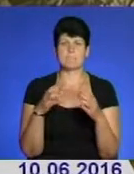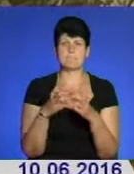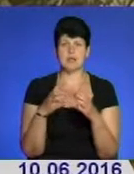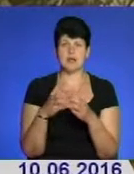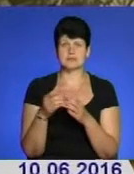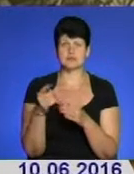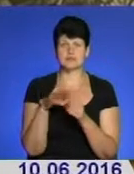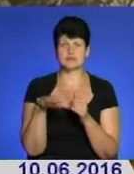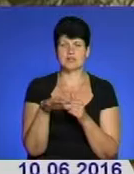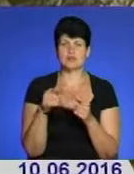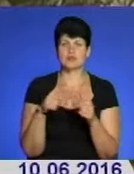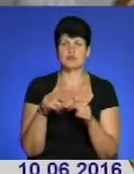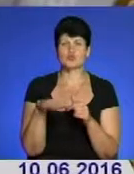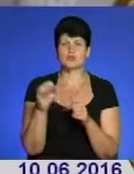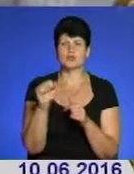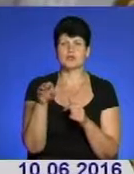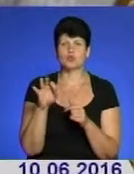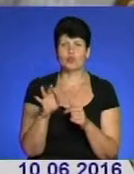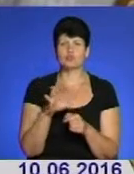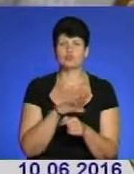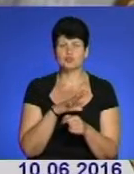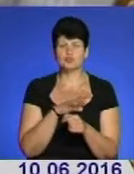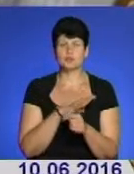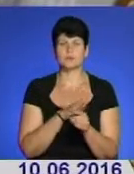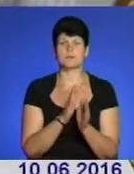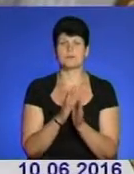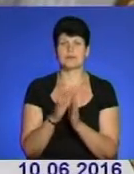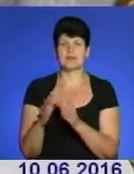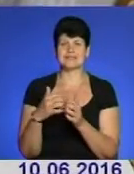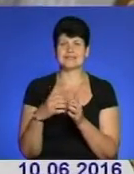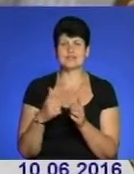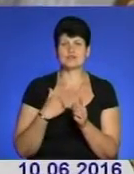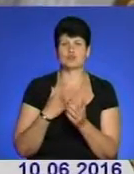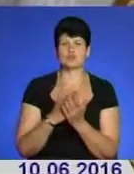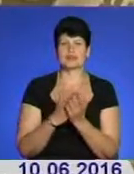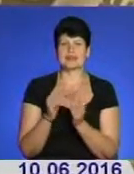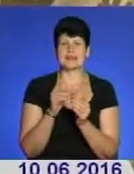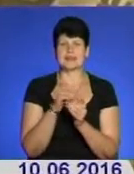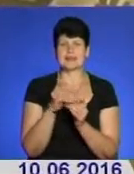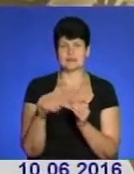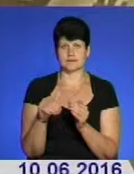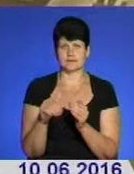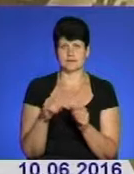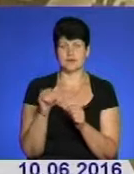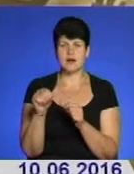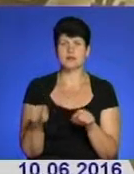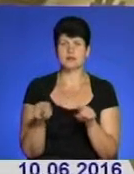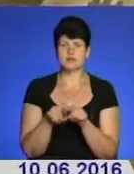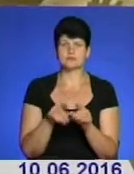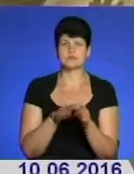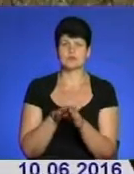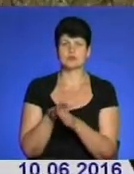взаємодією, проводити з іншими силовими структурами для запобігання таких випадків. Основним завданням